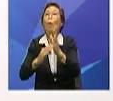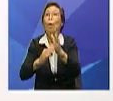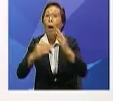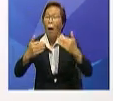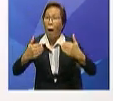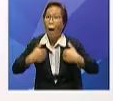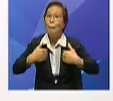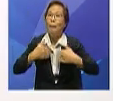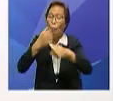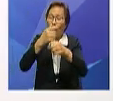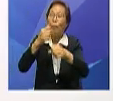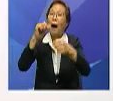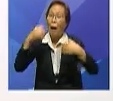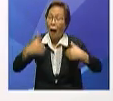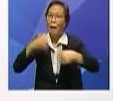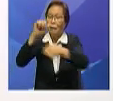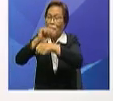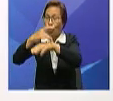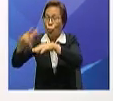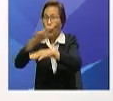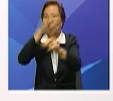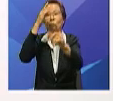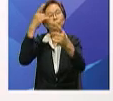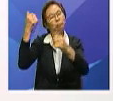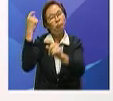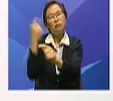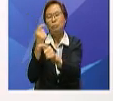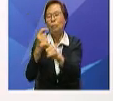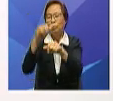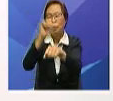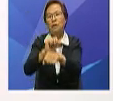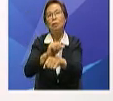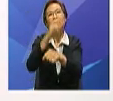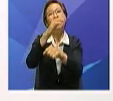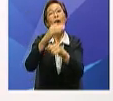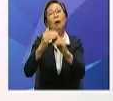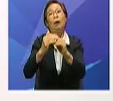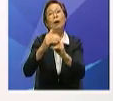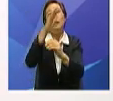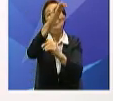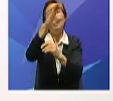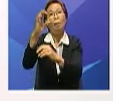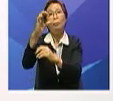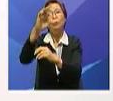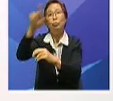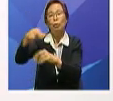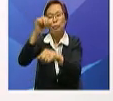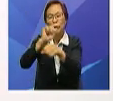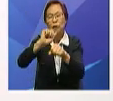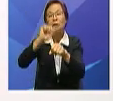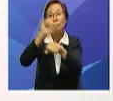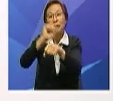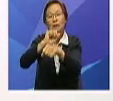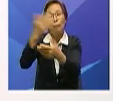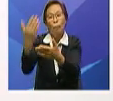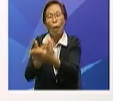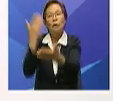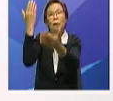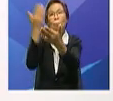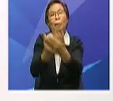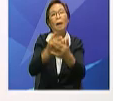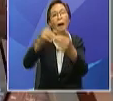mengekalkan pekerjaan dengan memasarkan perwujudan Himura 7000 pekerjaan baru sehingga pengunjung tahun